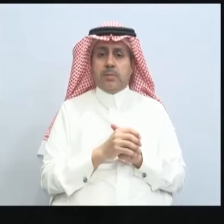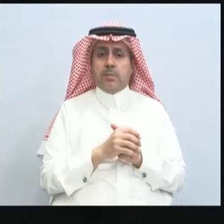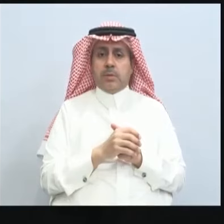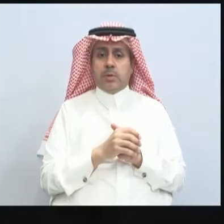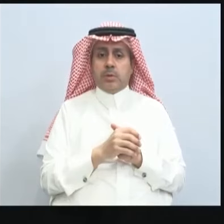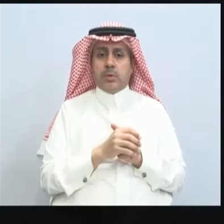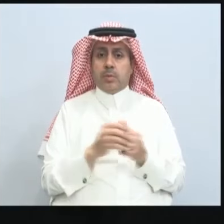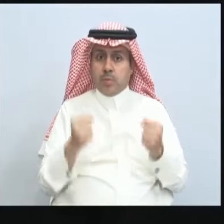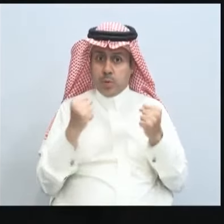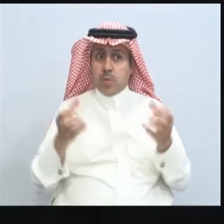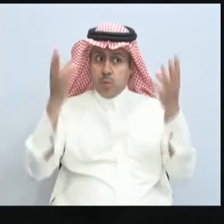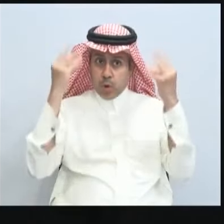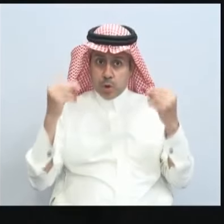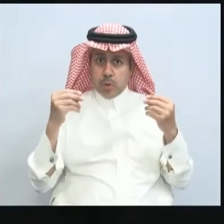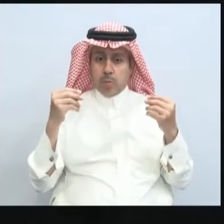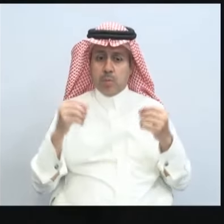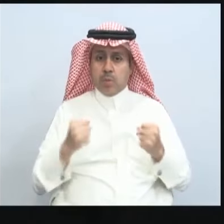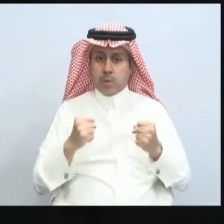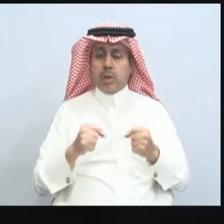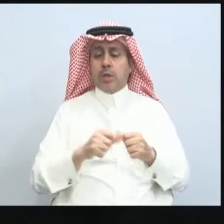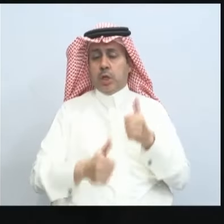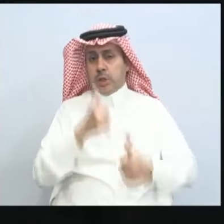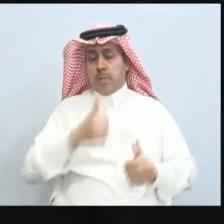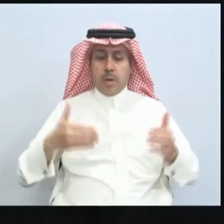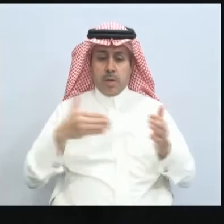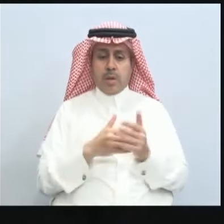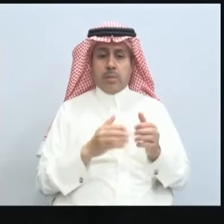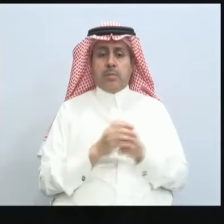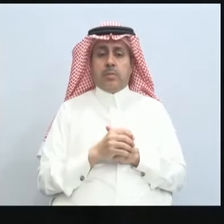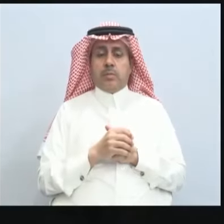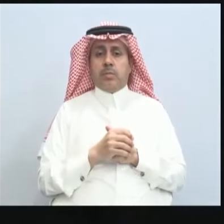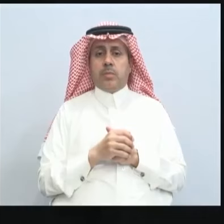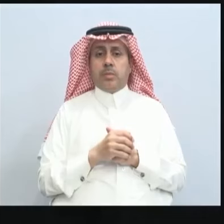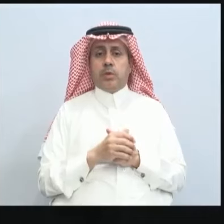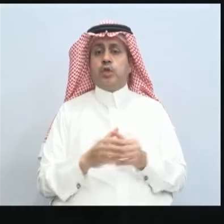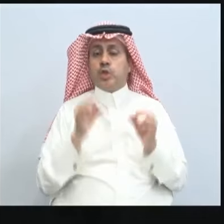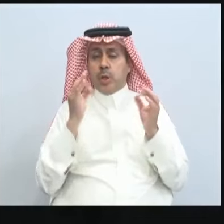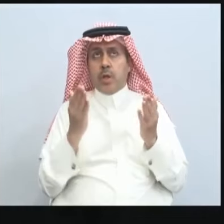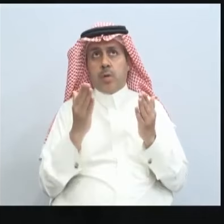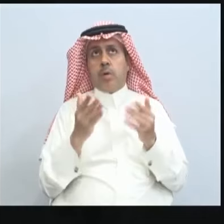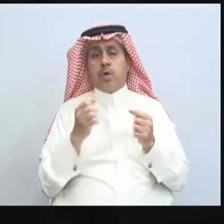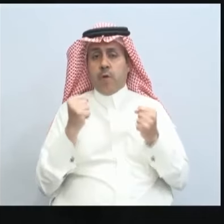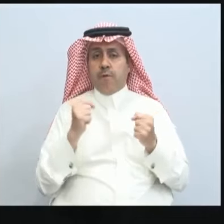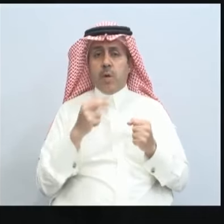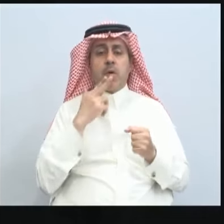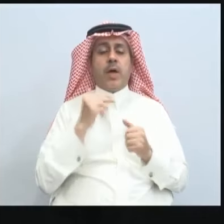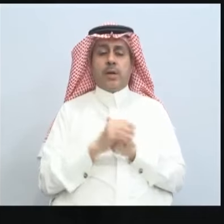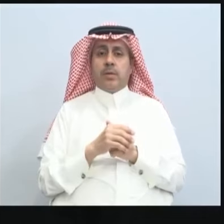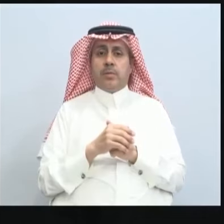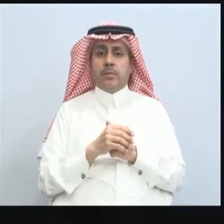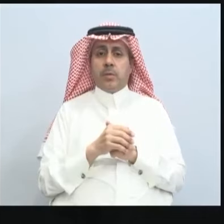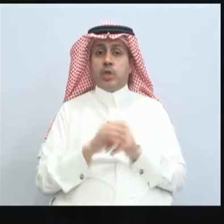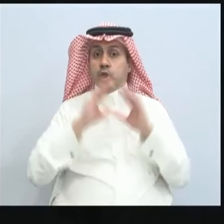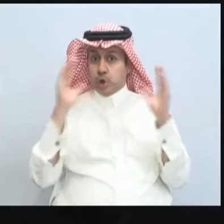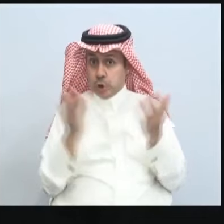ان الواحد يعني يكون مراجع ومذاكر ومستعد اختبار النهائي ما بقي الا القليل فنتمنى لكم دائما وابدا التوفيق جميع الدروس